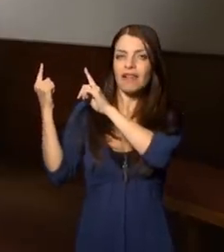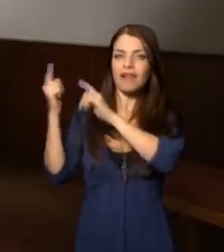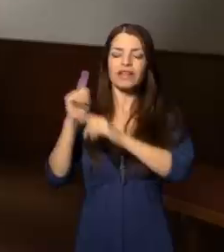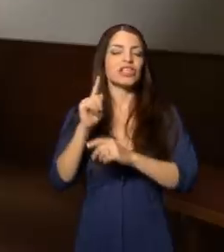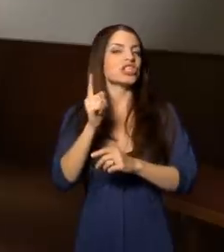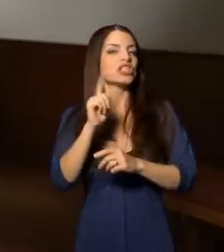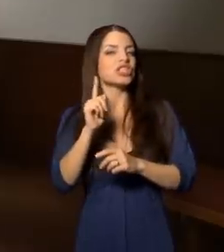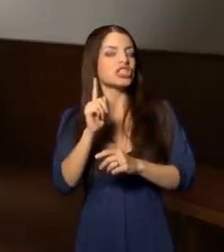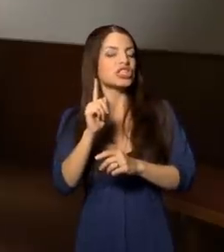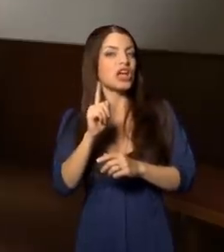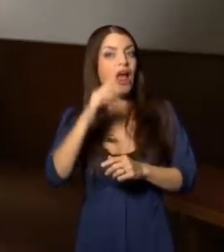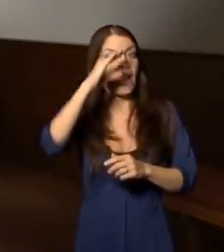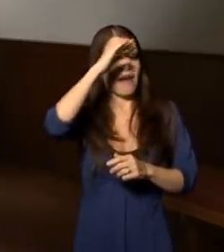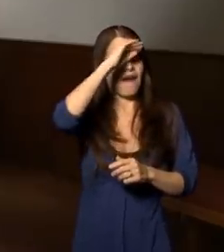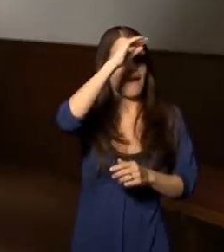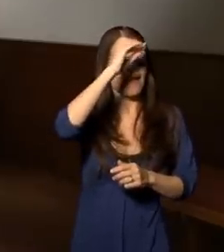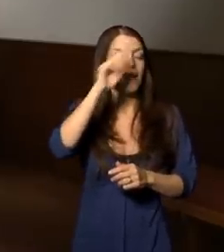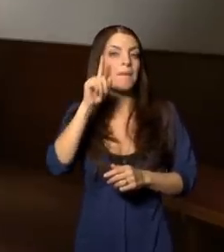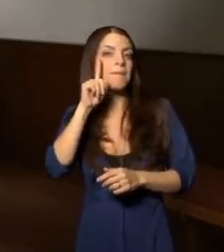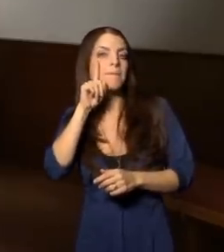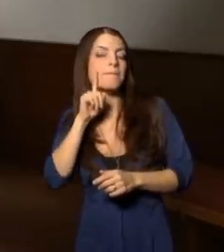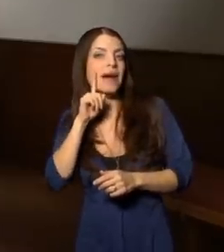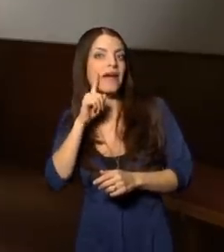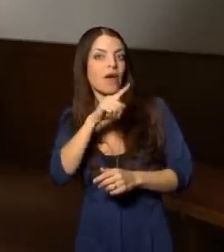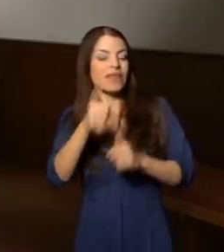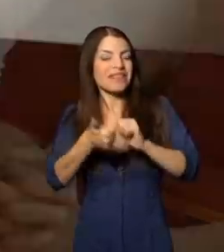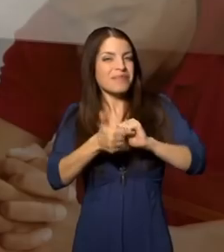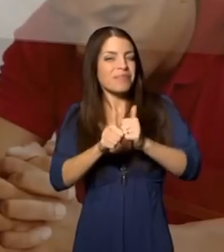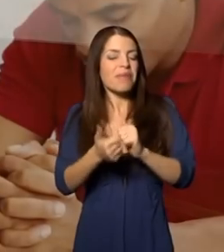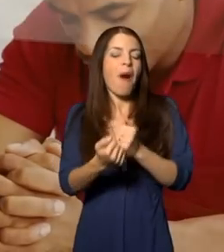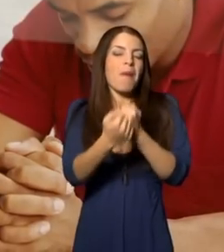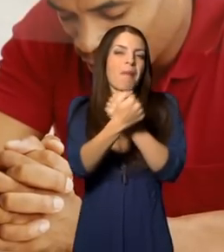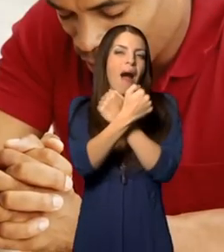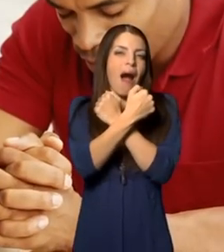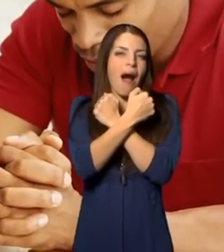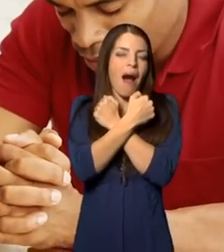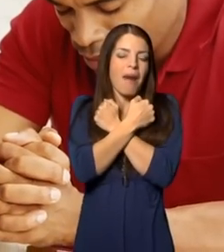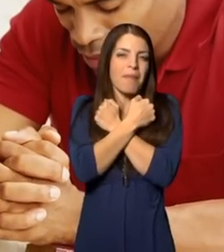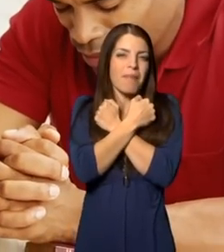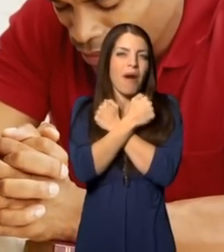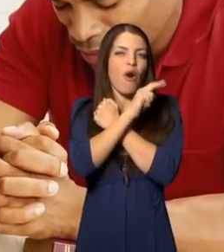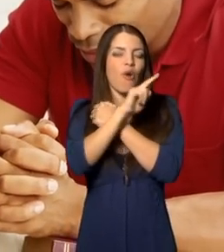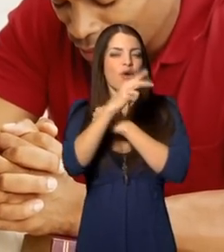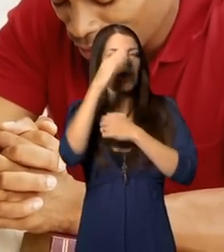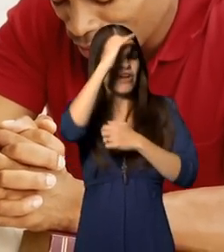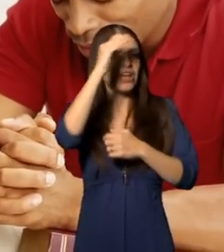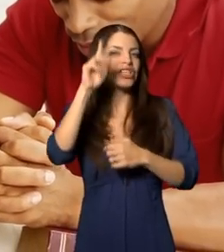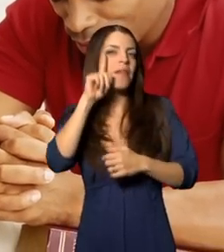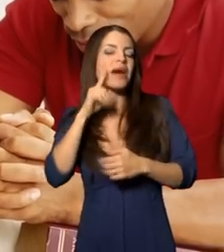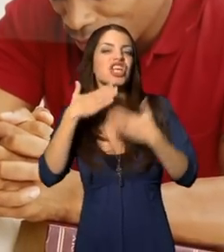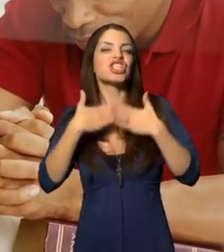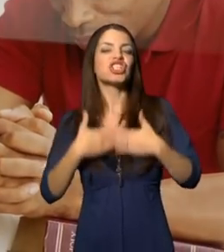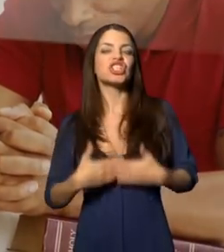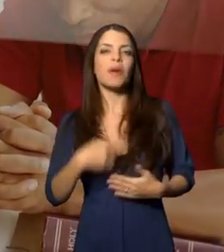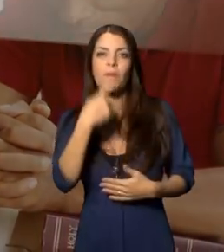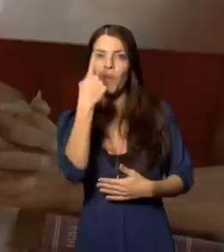għall-umanità. Raġel u mara li ħejju lilhom infushom bl-imħabba hekk li jsiru ġisem wieħed